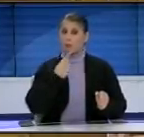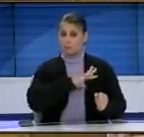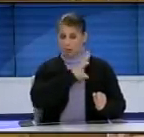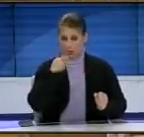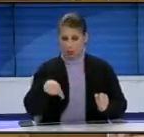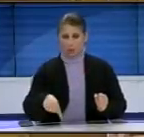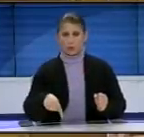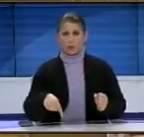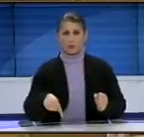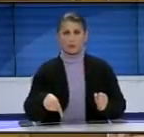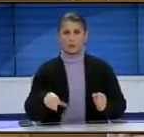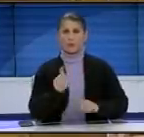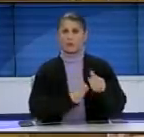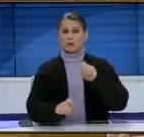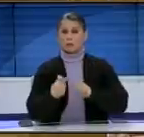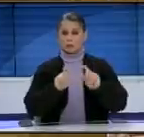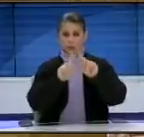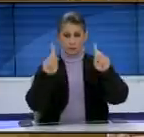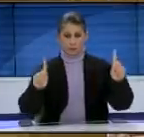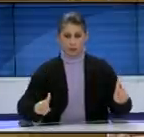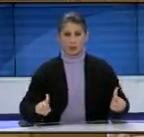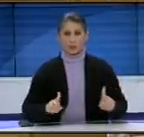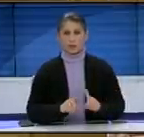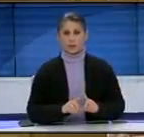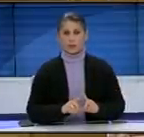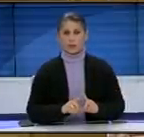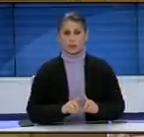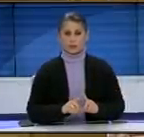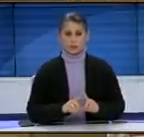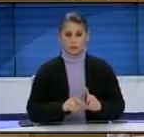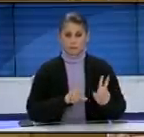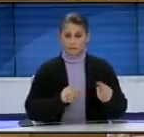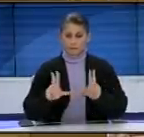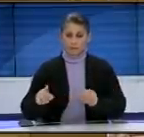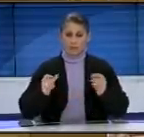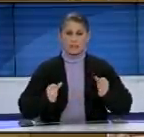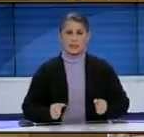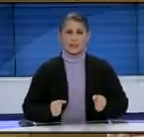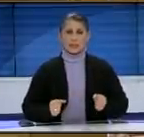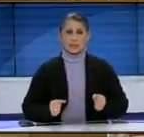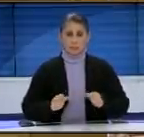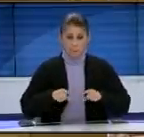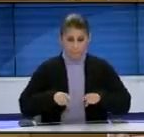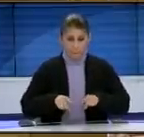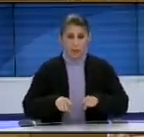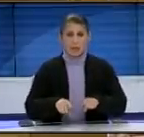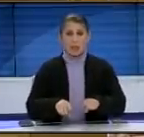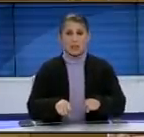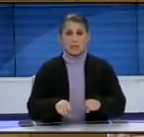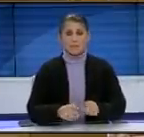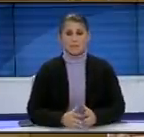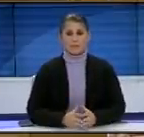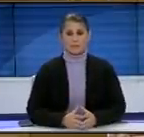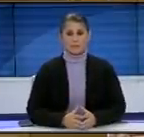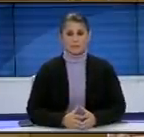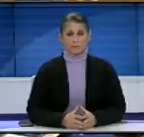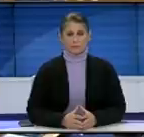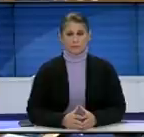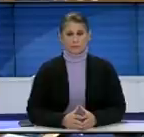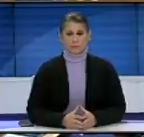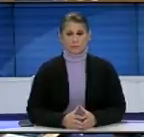τώρα διαμορφώνουν το πλαίσιο μιας κοινής τάσης. Παράλληλα όμως,